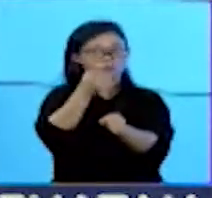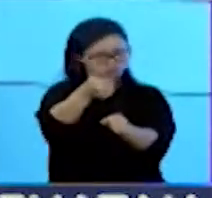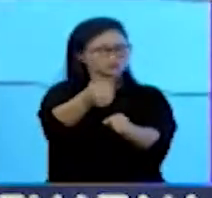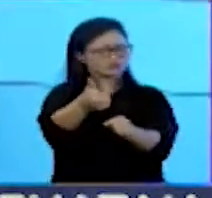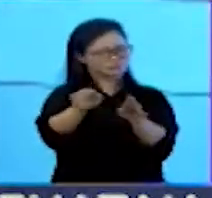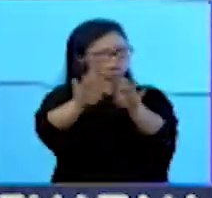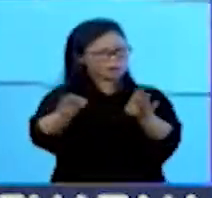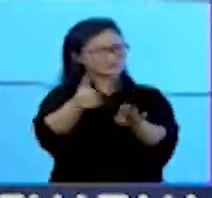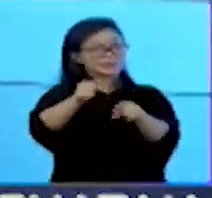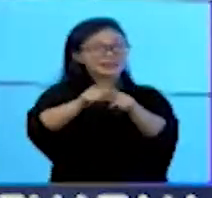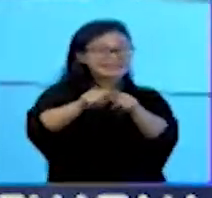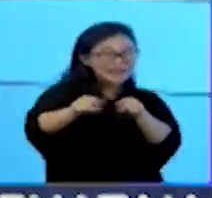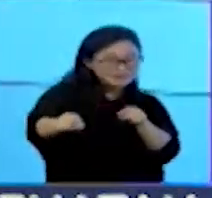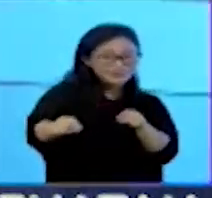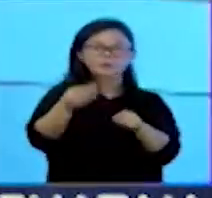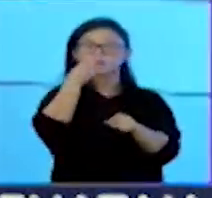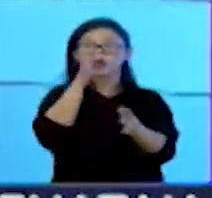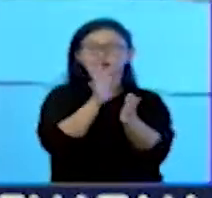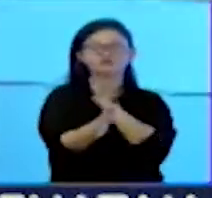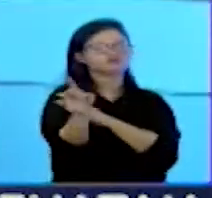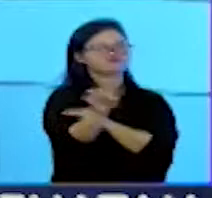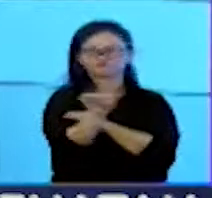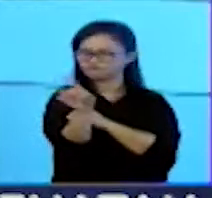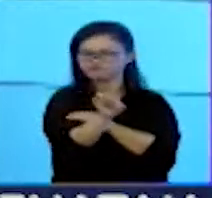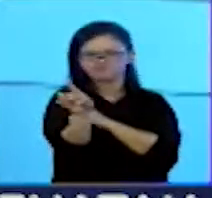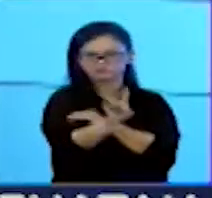namun tidak boleh melayani makan di tempat.